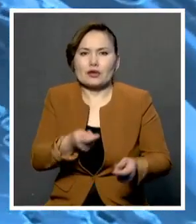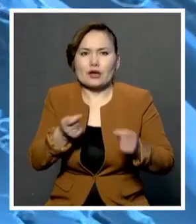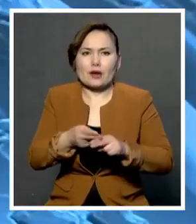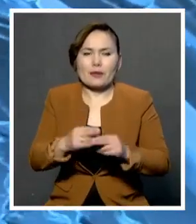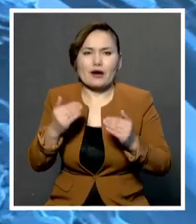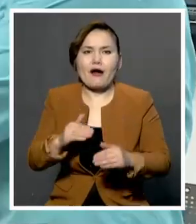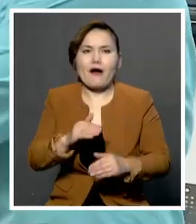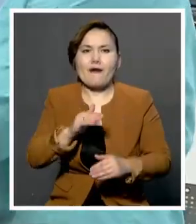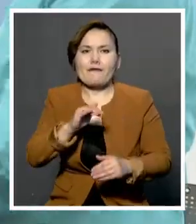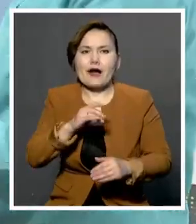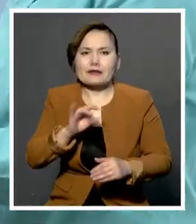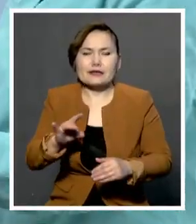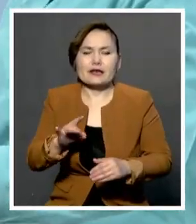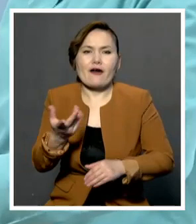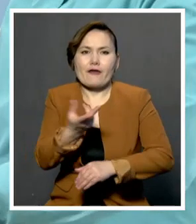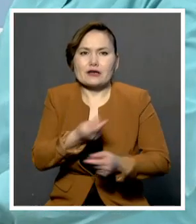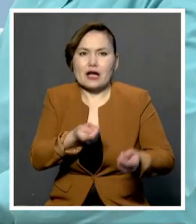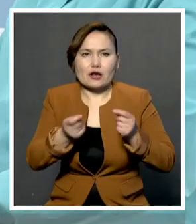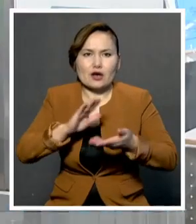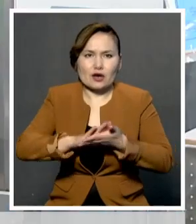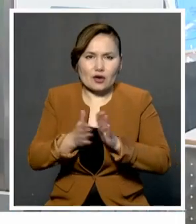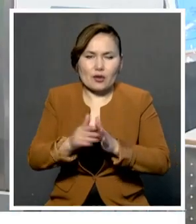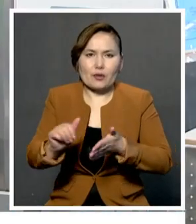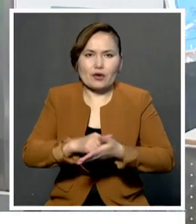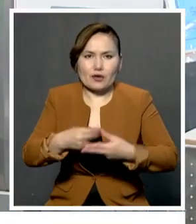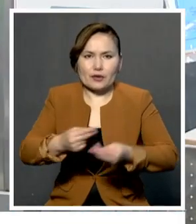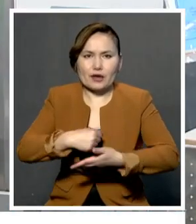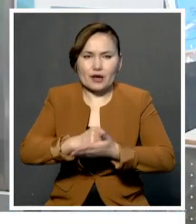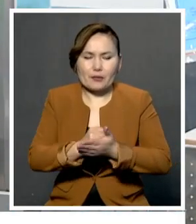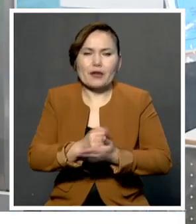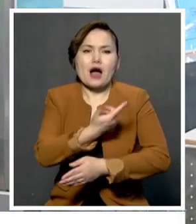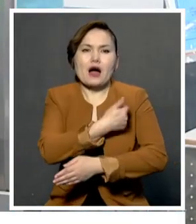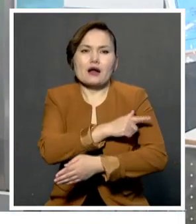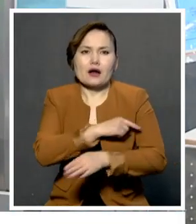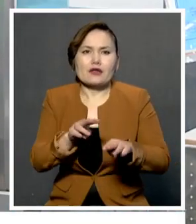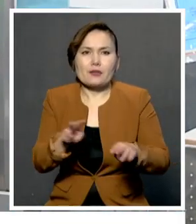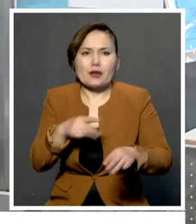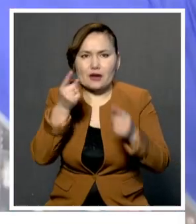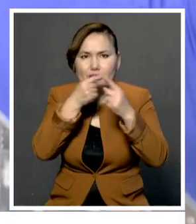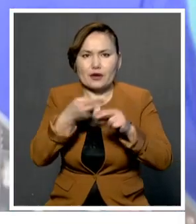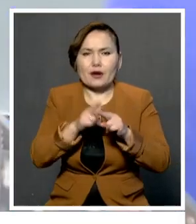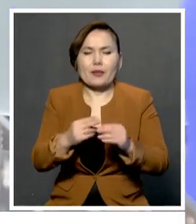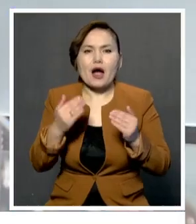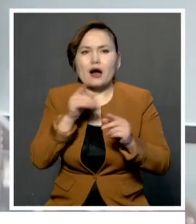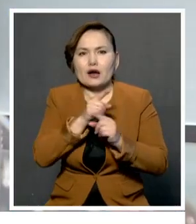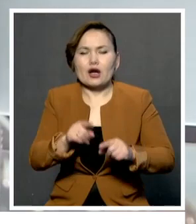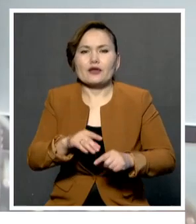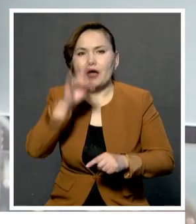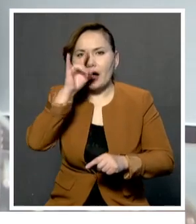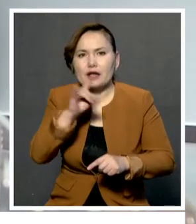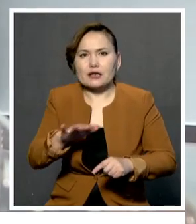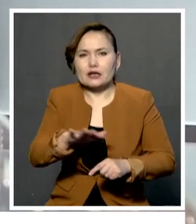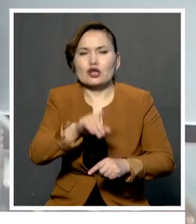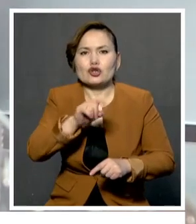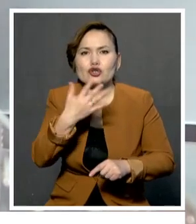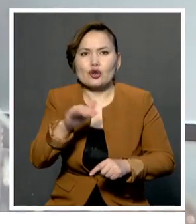Қазір Pfizer вакцинасына келу жөнінде келіссөздер жүріп жатыр. Бұл туралы денсаулық сақтау министрі Алексей Цой мәлімдеді. Қазіргі уақытта елімізге 150 мың доза